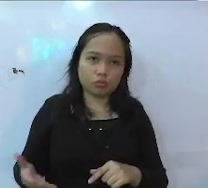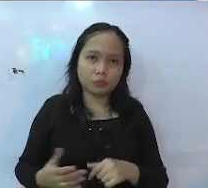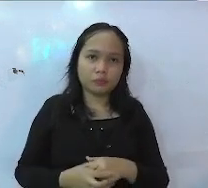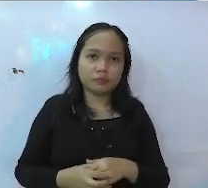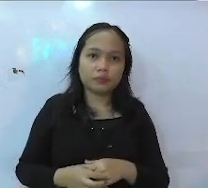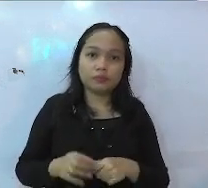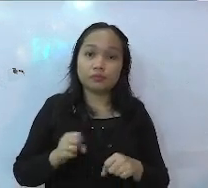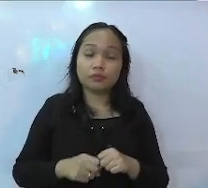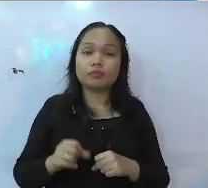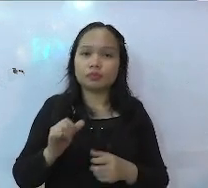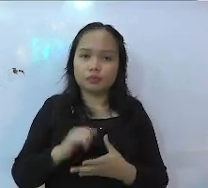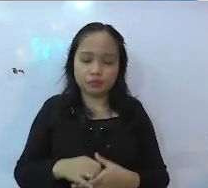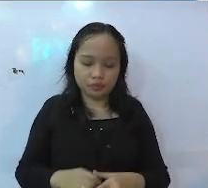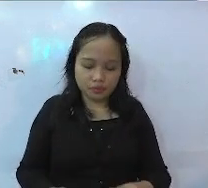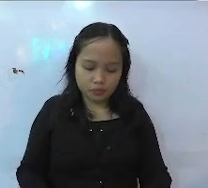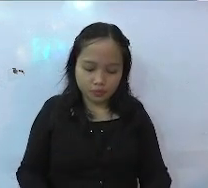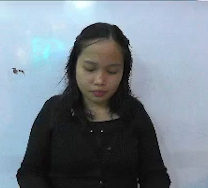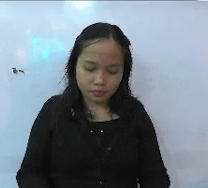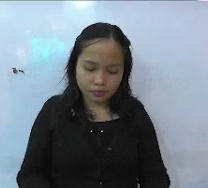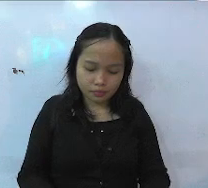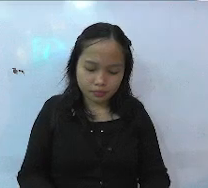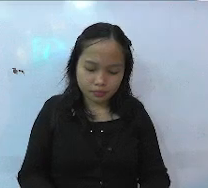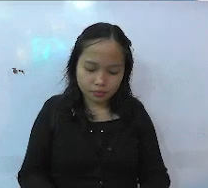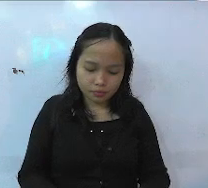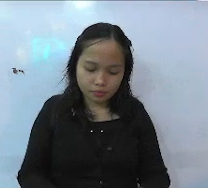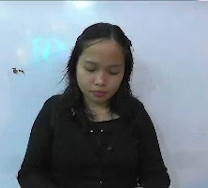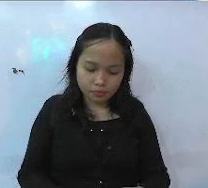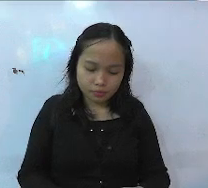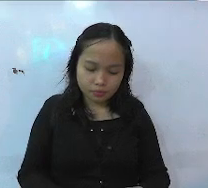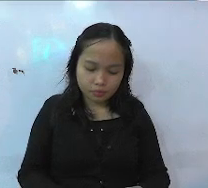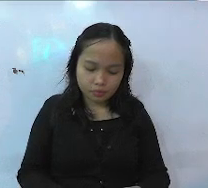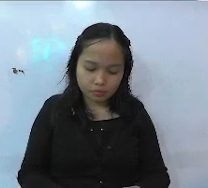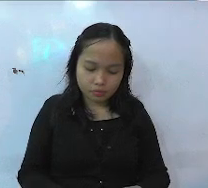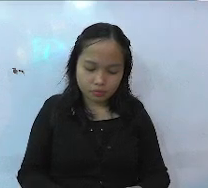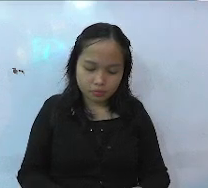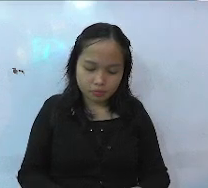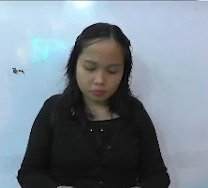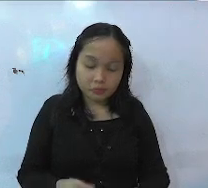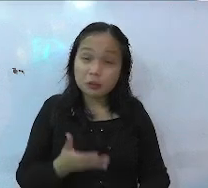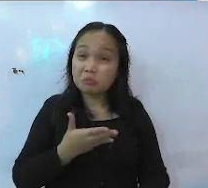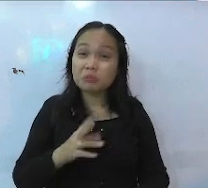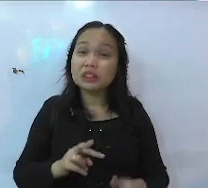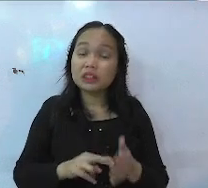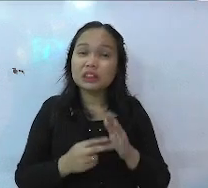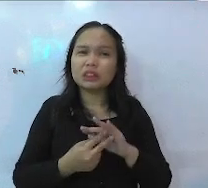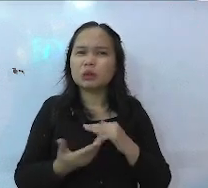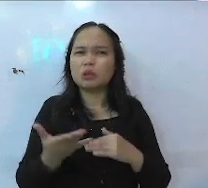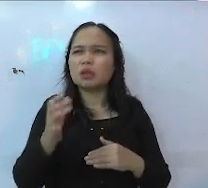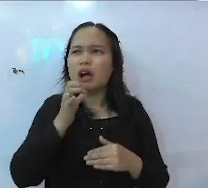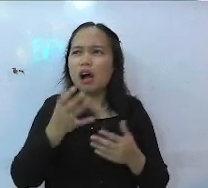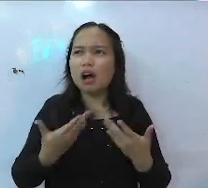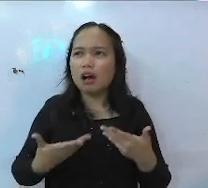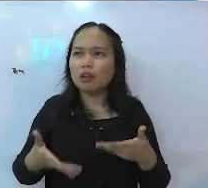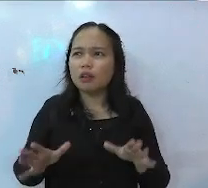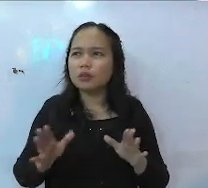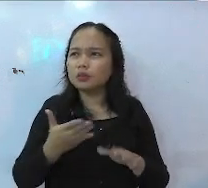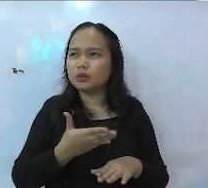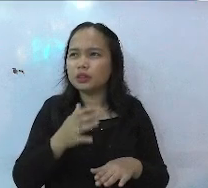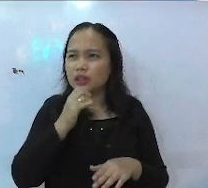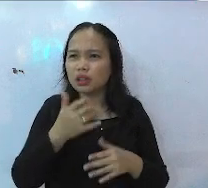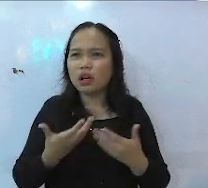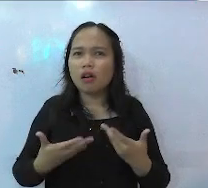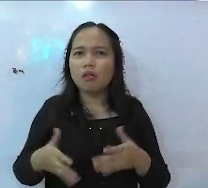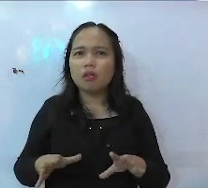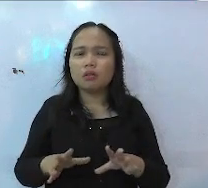Focus kaya yun sir Yun po ung sin h e ung sinasabi mo sir dom hindi ka na Pumayag na Tama yun eh yung Ah hindi ka na Pumayag